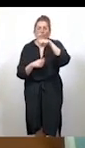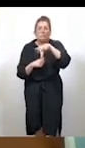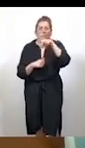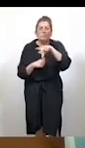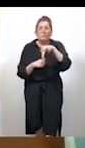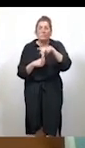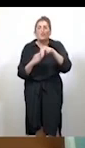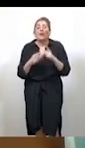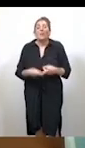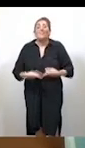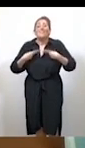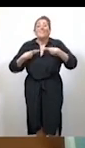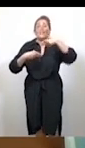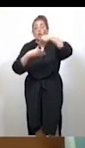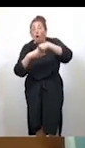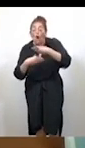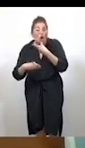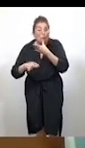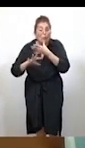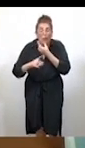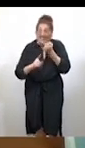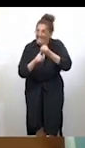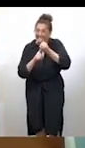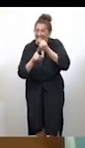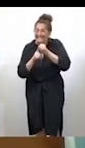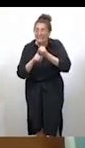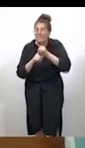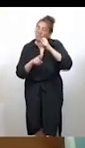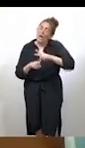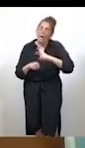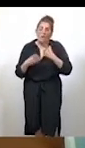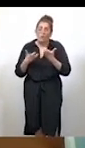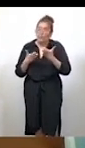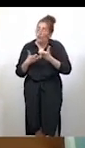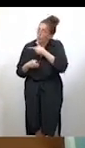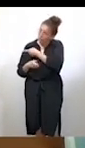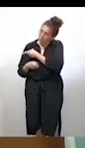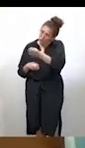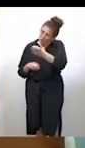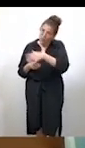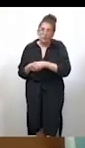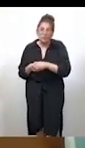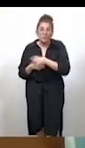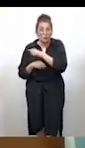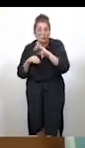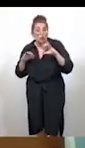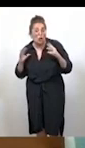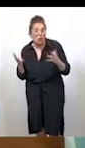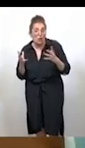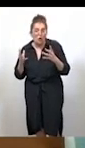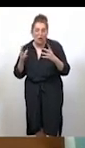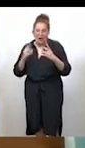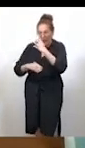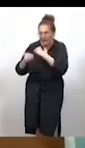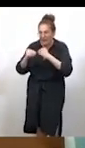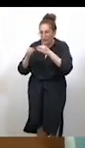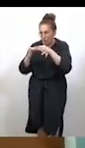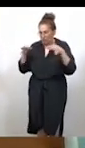insalubre. Ça, c'est un point qui est extrêmement important pour nous. Et InCité, via la concession d'aménagement, couvre des